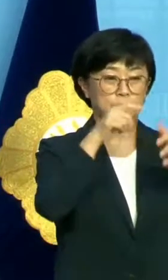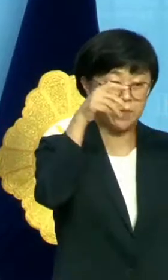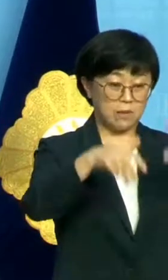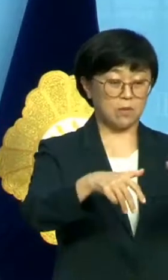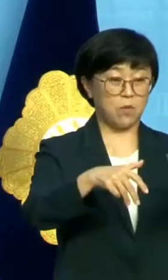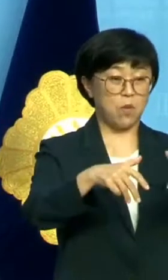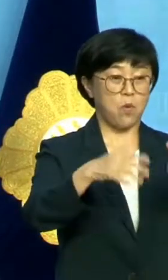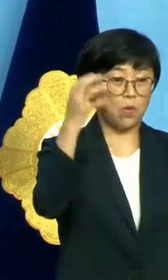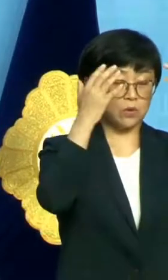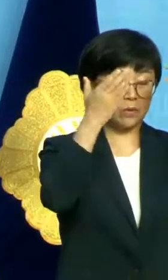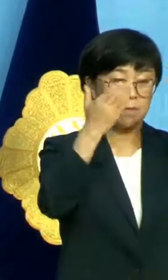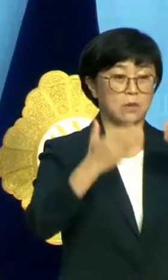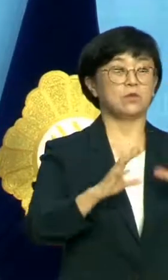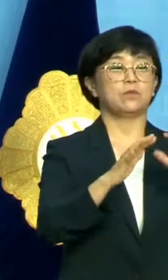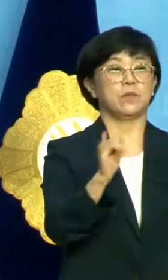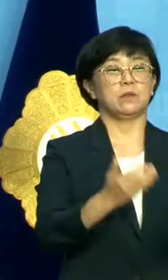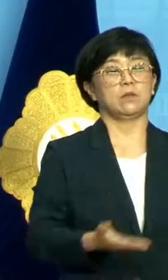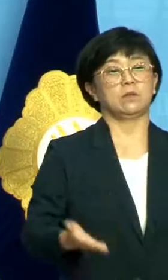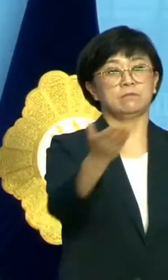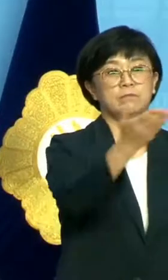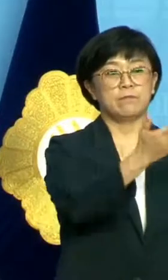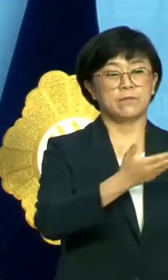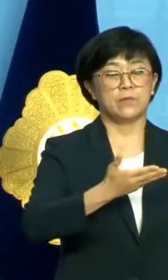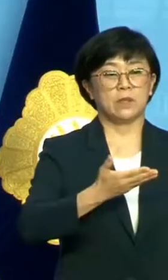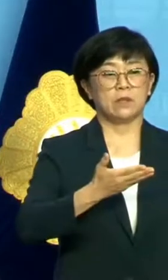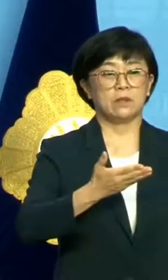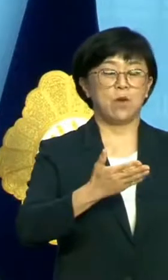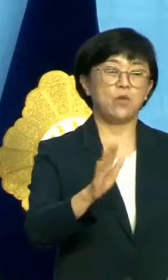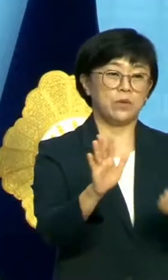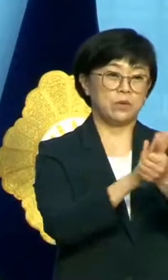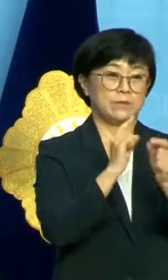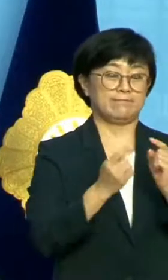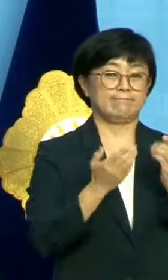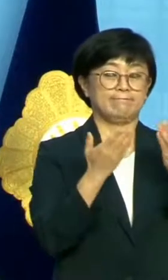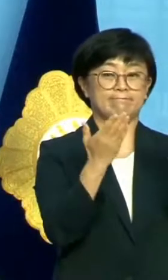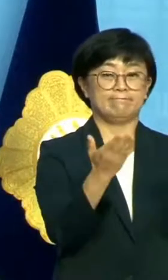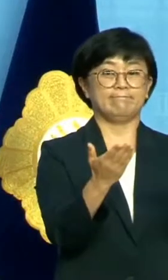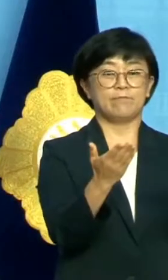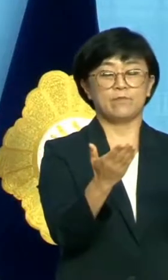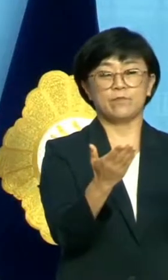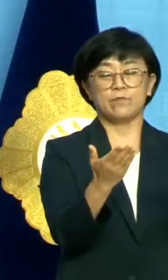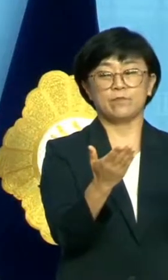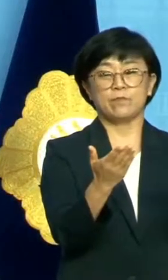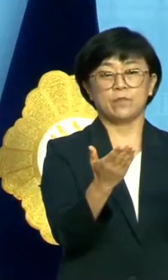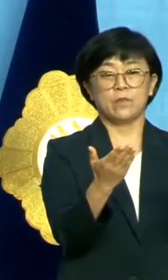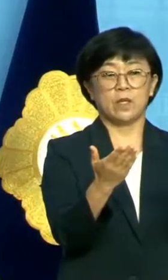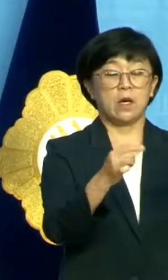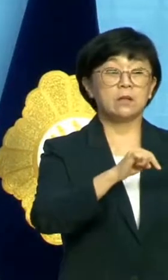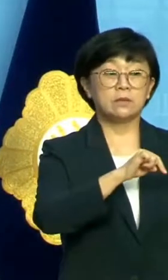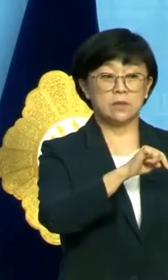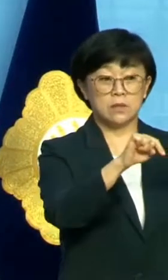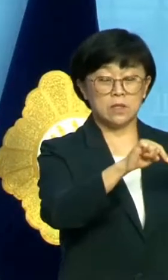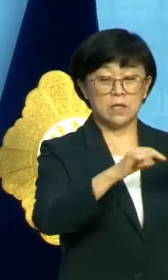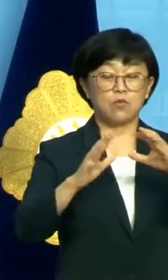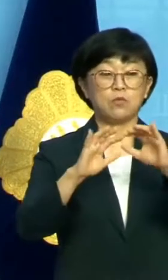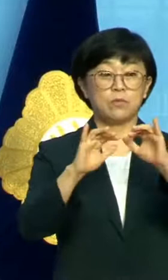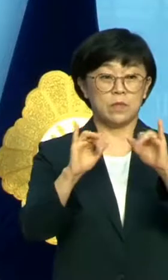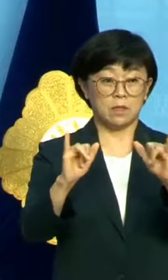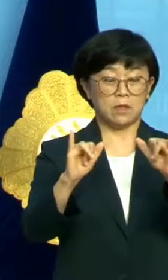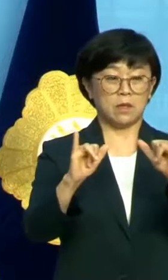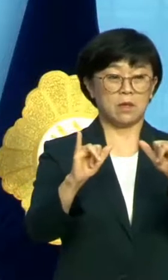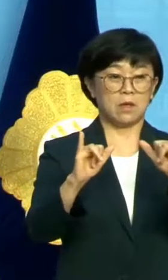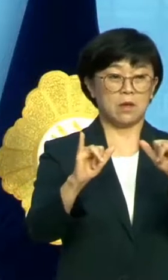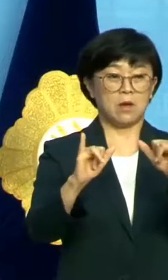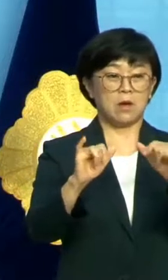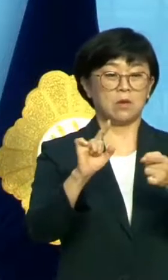많은 고통을 겪고 계신 국민분들께 심심한 위로의 말씀을 드리면서 정치가 좀더 국민 옆에